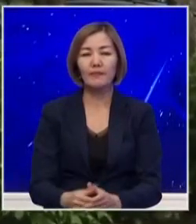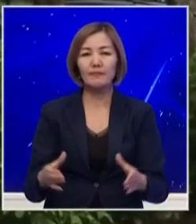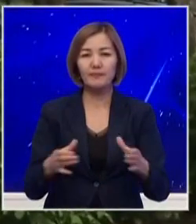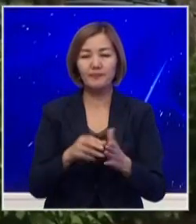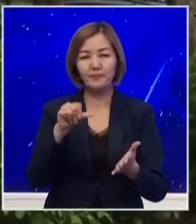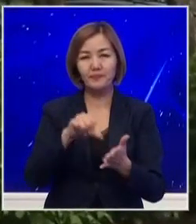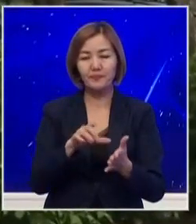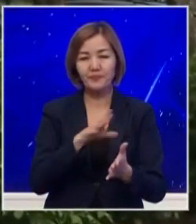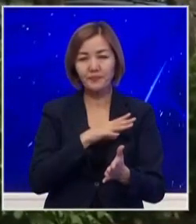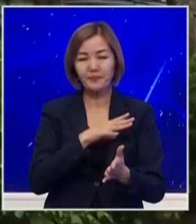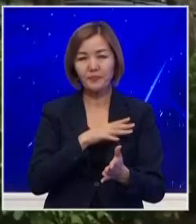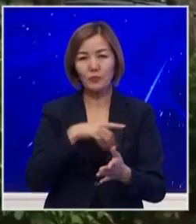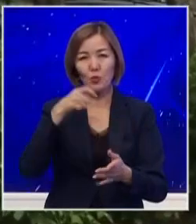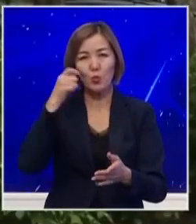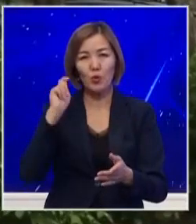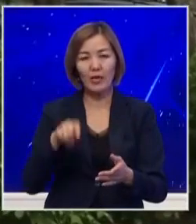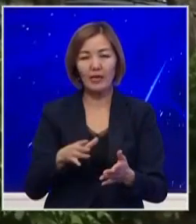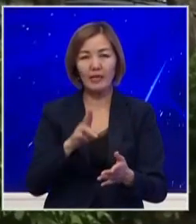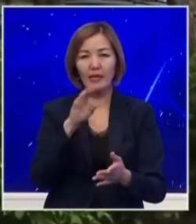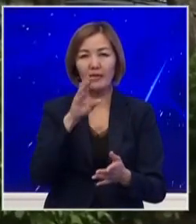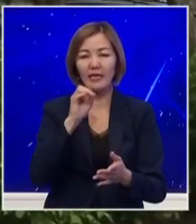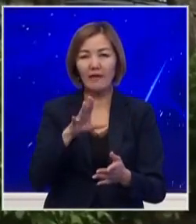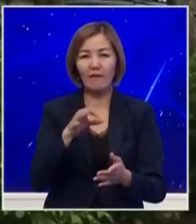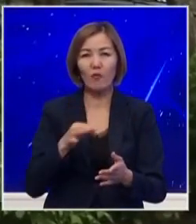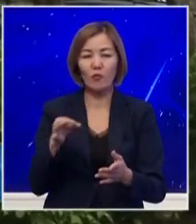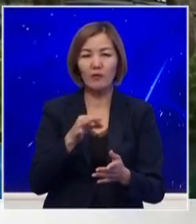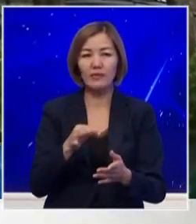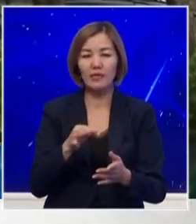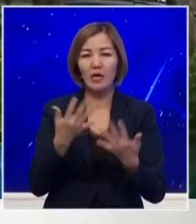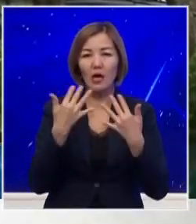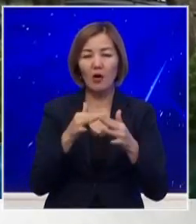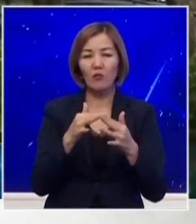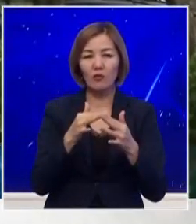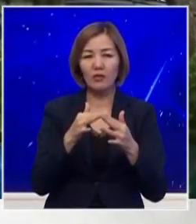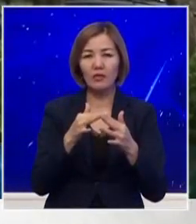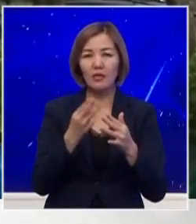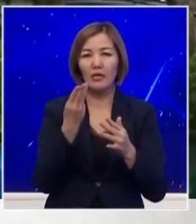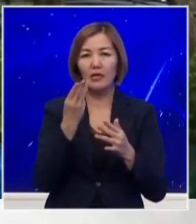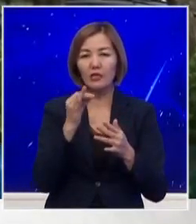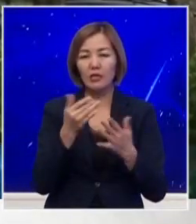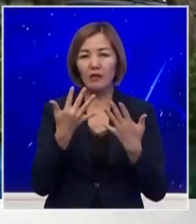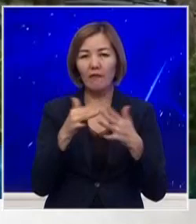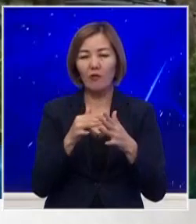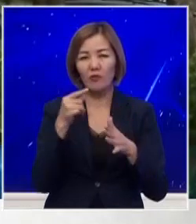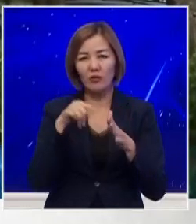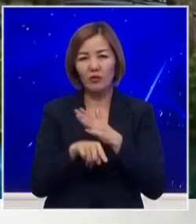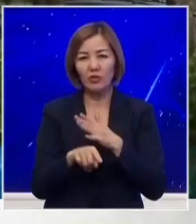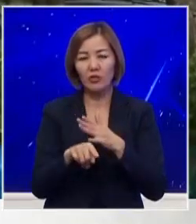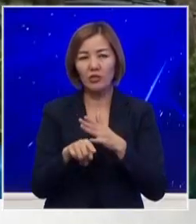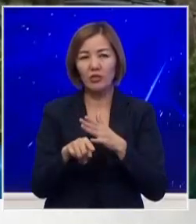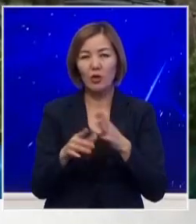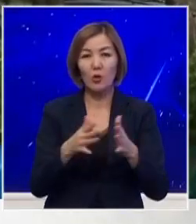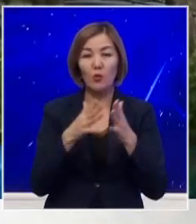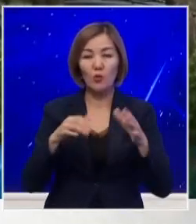жүріп, Украинадағы Киев облысы Обходное ауылындағы Черняхов деген ауыл үшін күресте